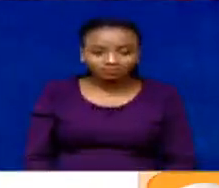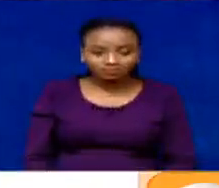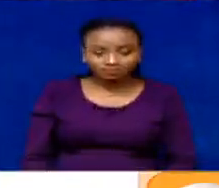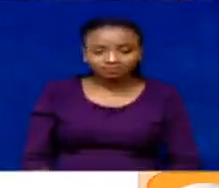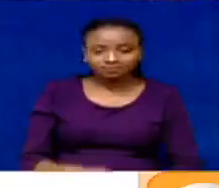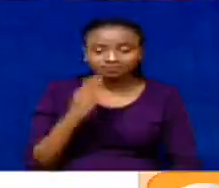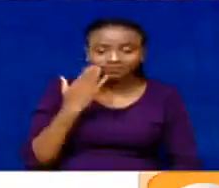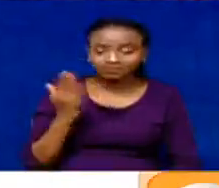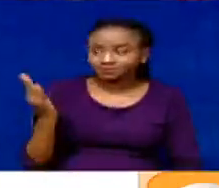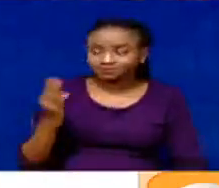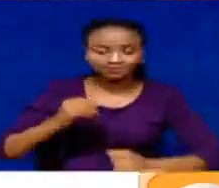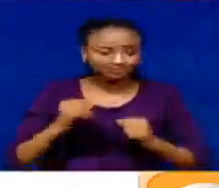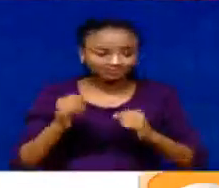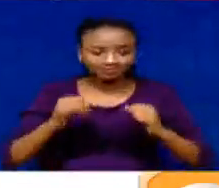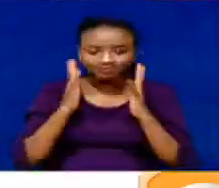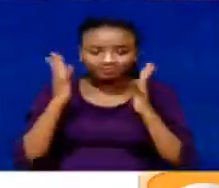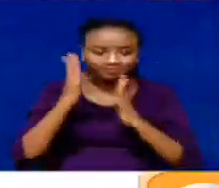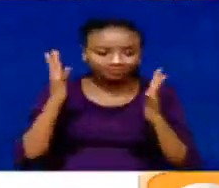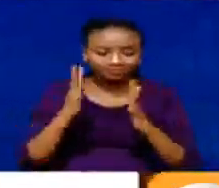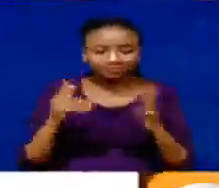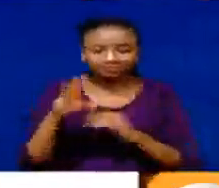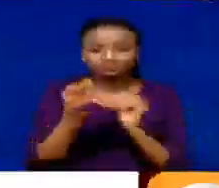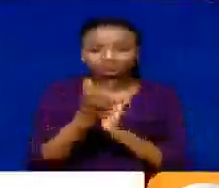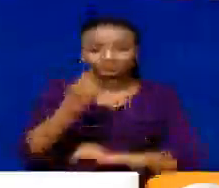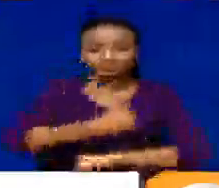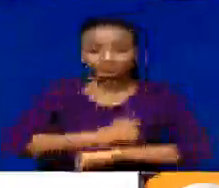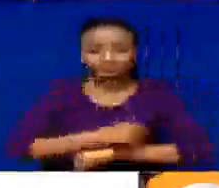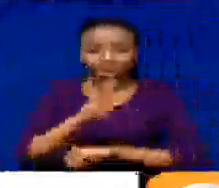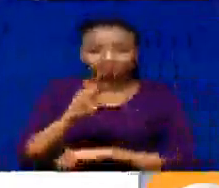Mbwembwe na sherehe zilishuhudiwa katika shule ya upili ya Mangu.